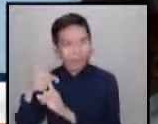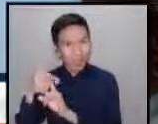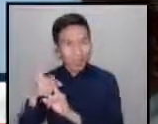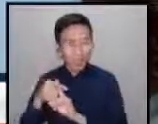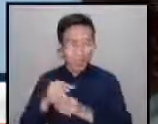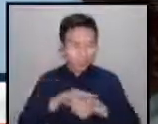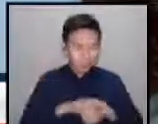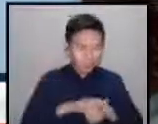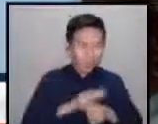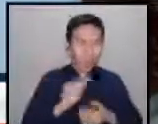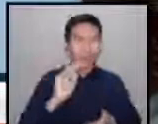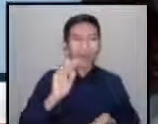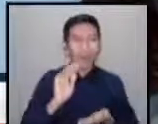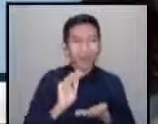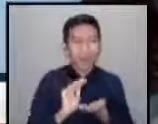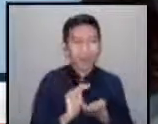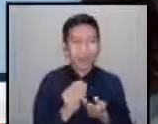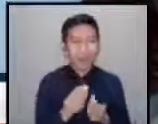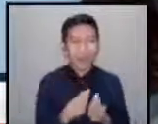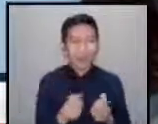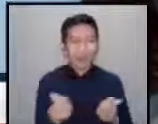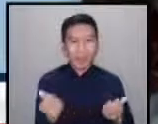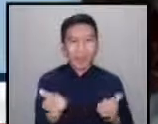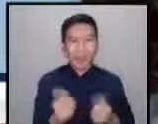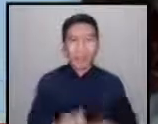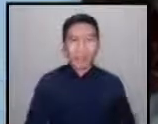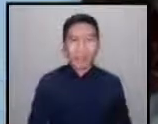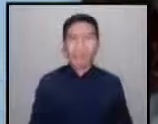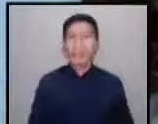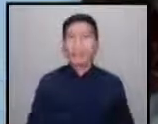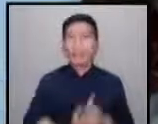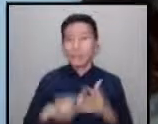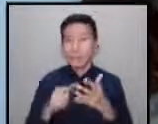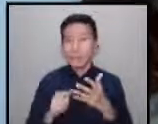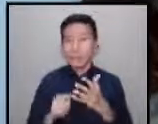ang pinaka-importante ay magdasal lagi.